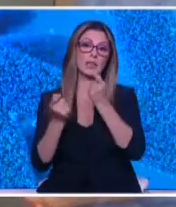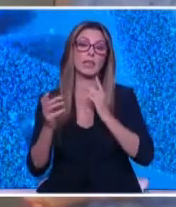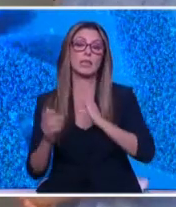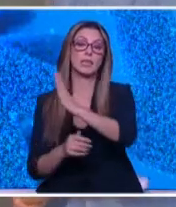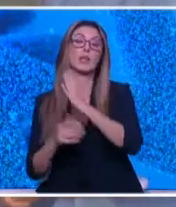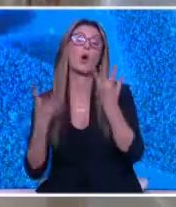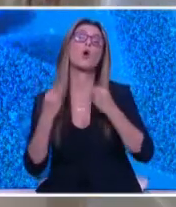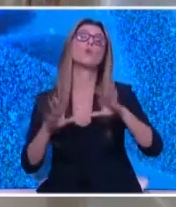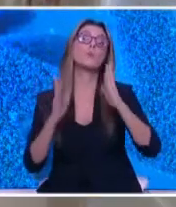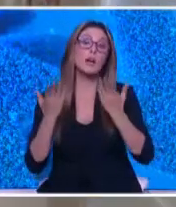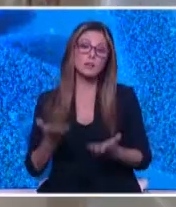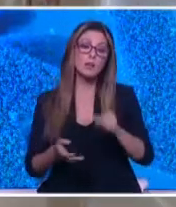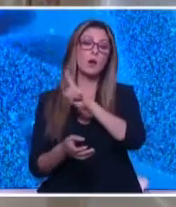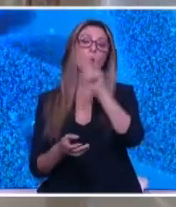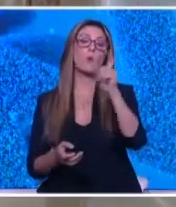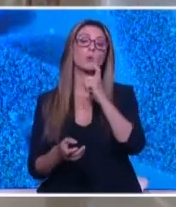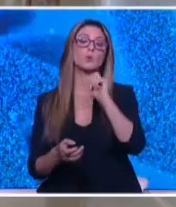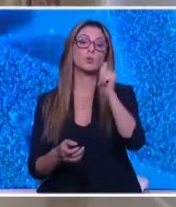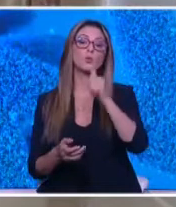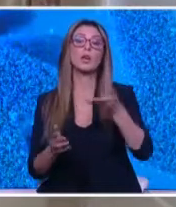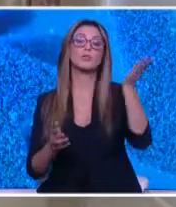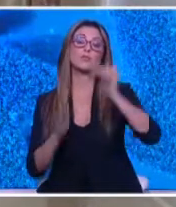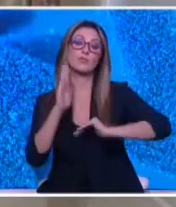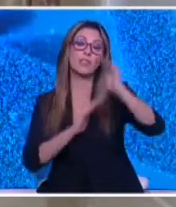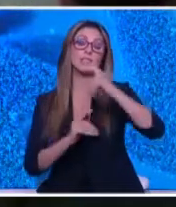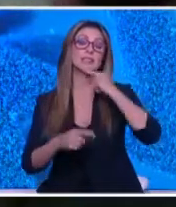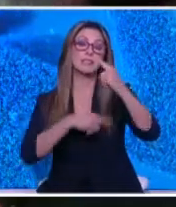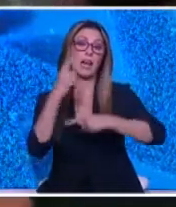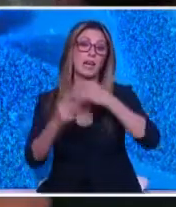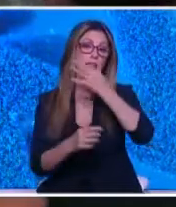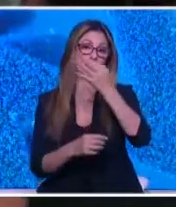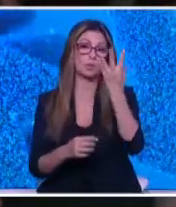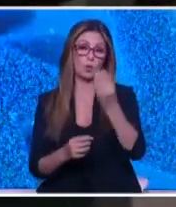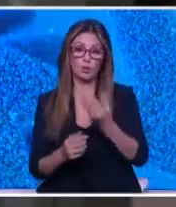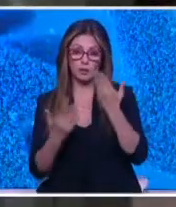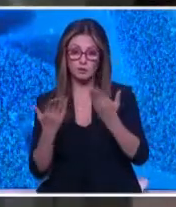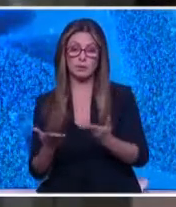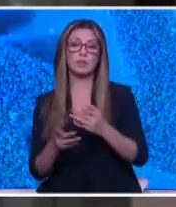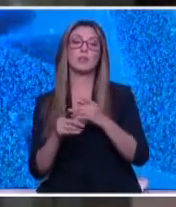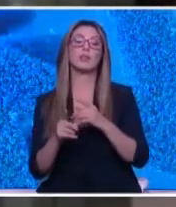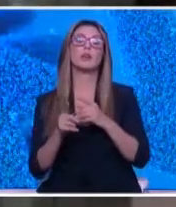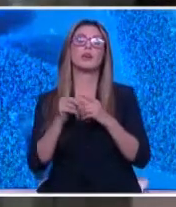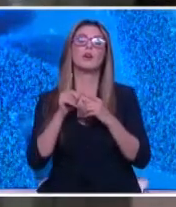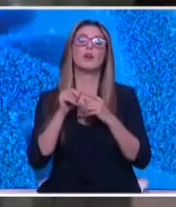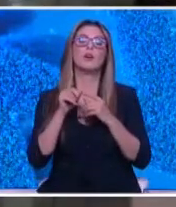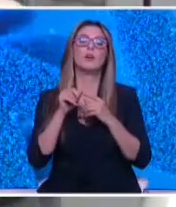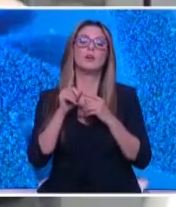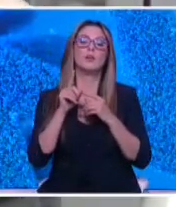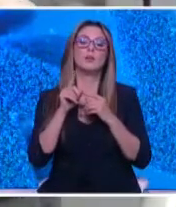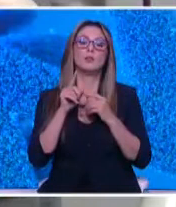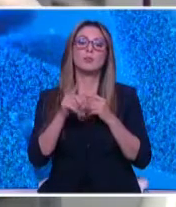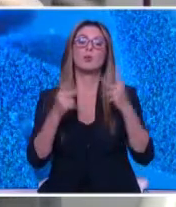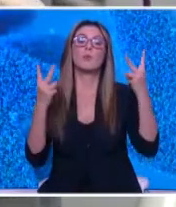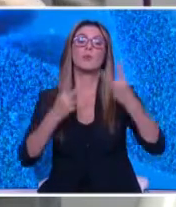günden fazla yıllık izin kullananlar, ek ödeme yönetmelik hükümlerin uygulanmayacağını söylüyor.